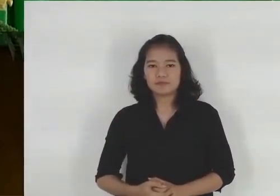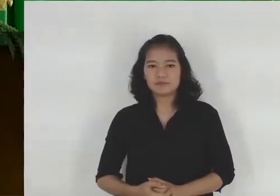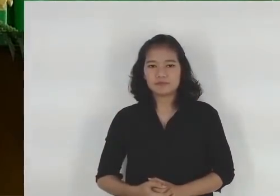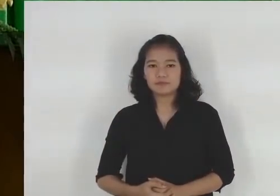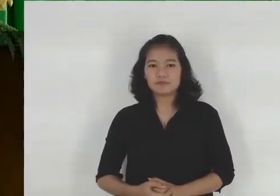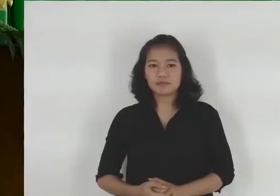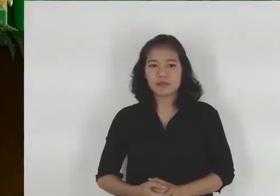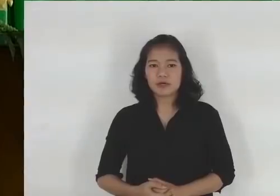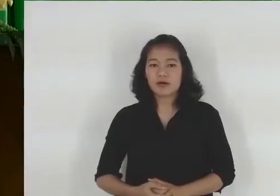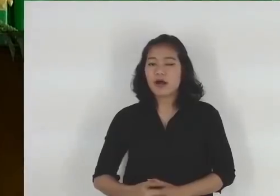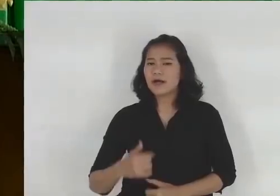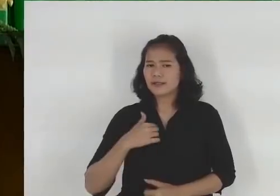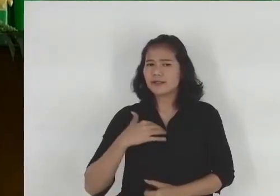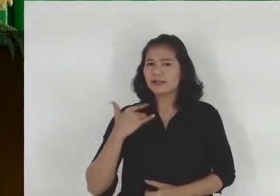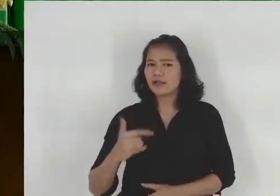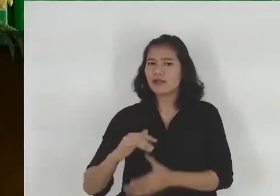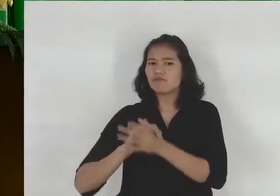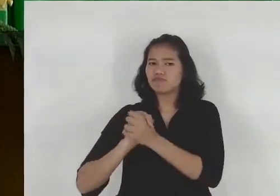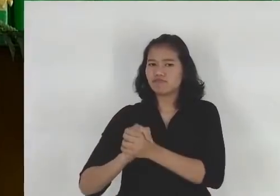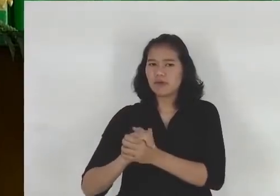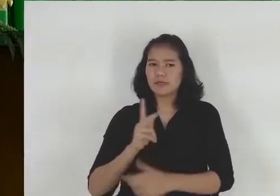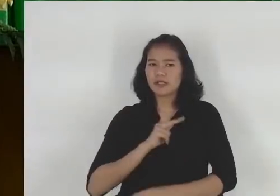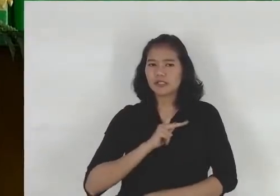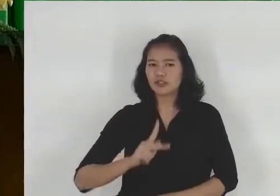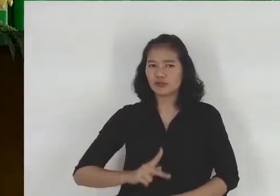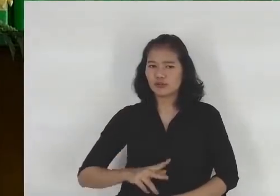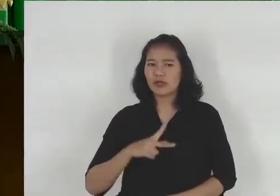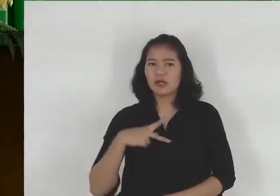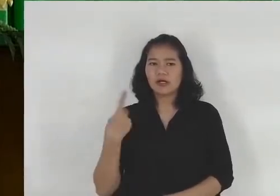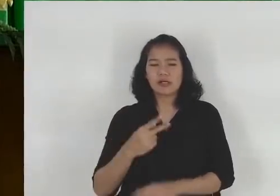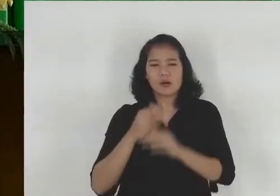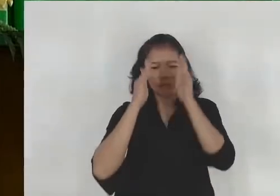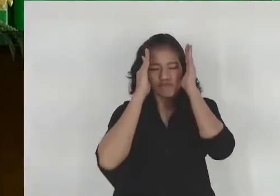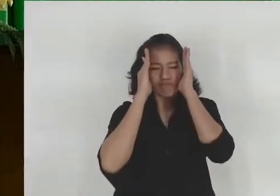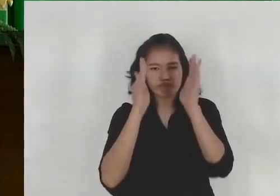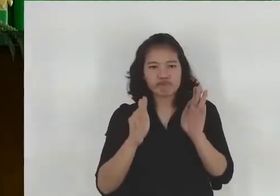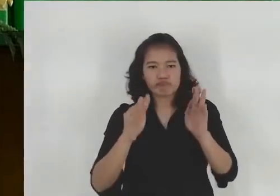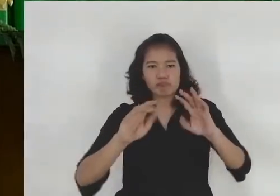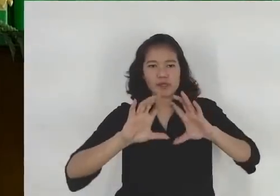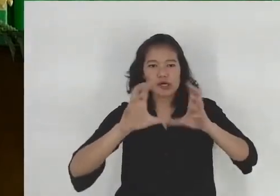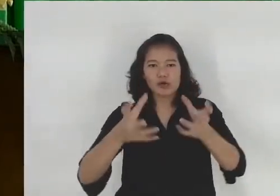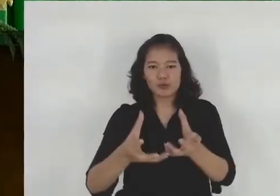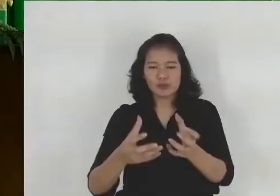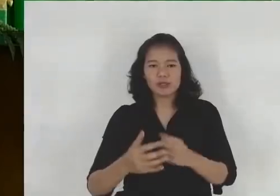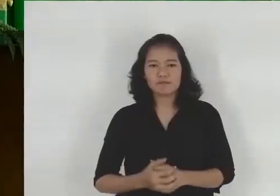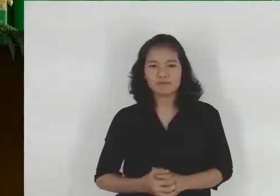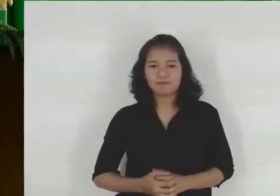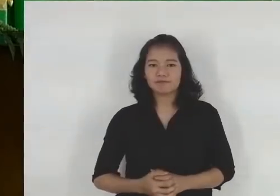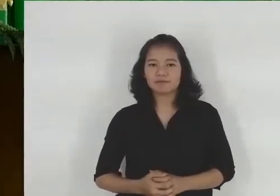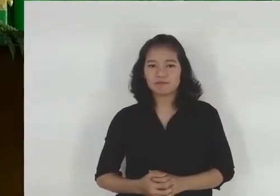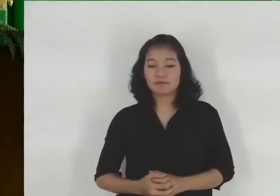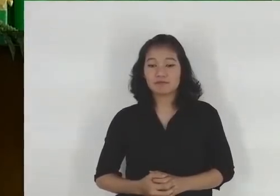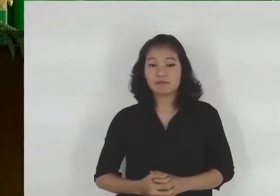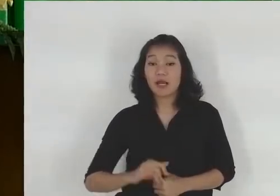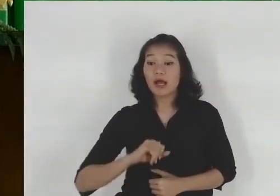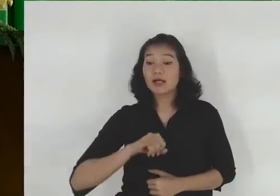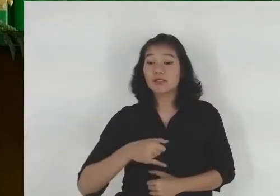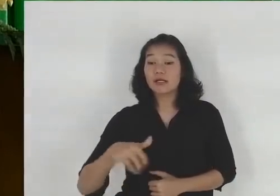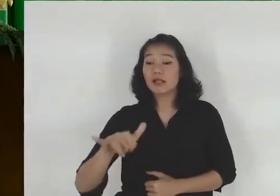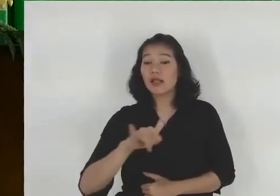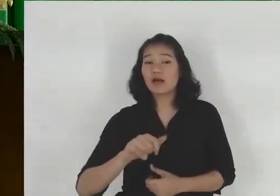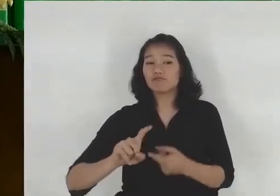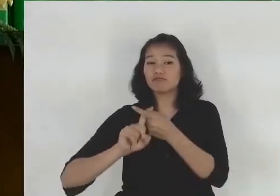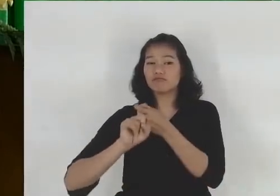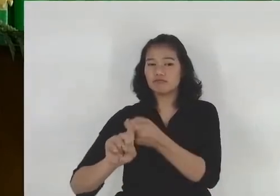dunia dengan tetap berpegang pada Kristus kami mengarahkan pandangan kami kepada gini